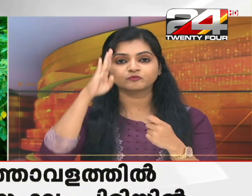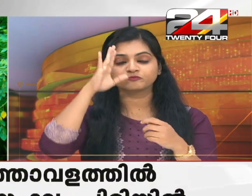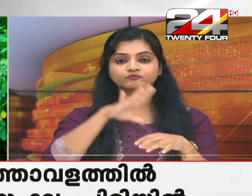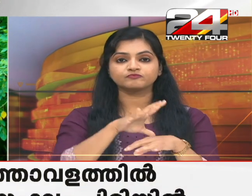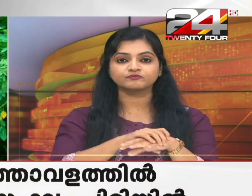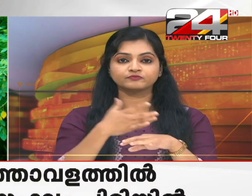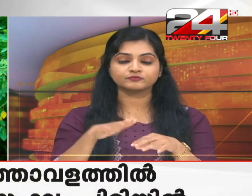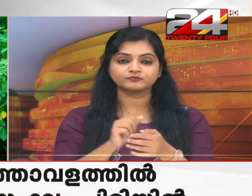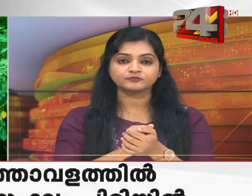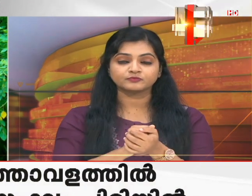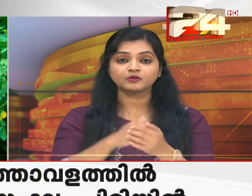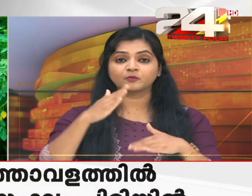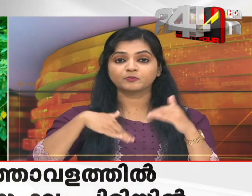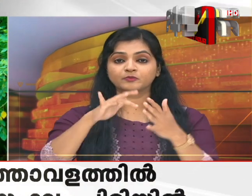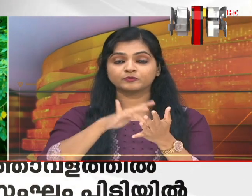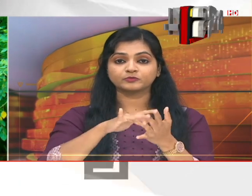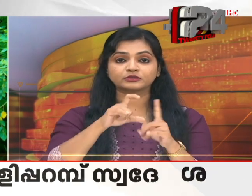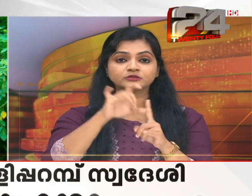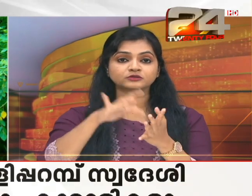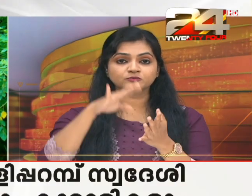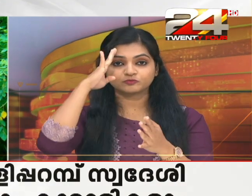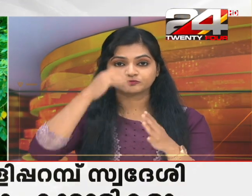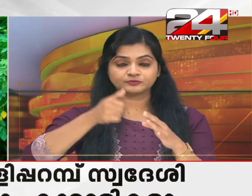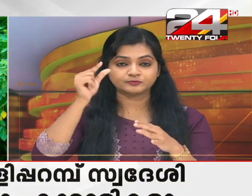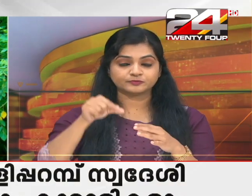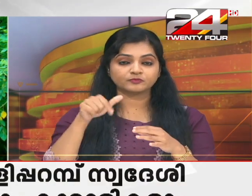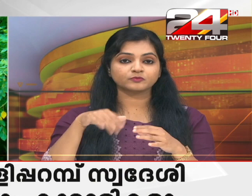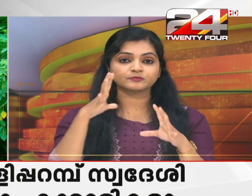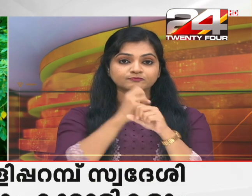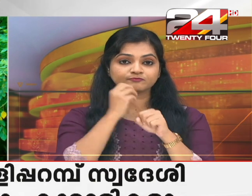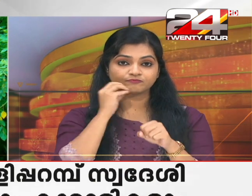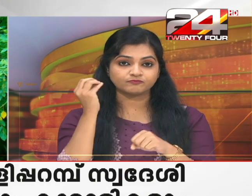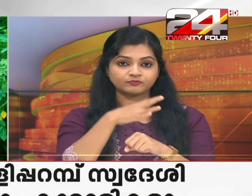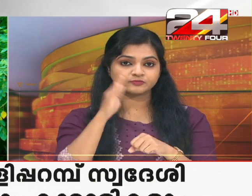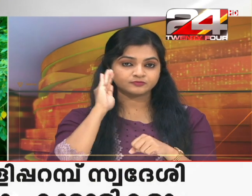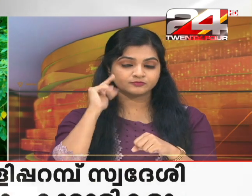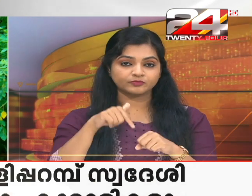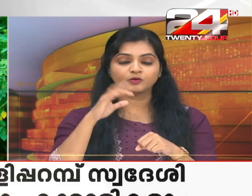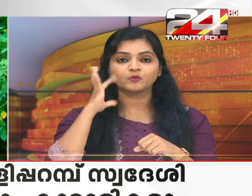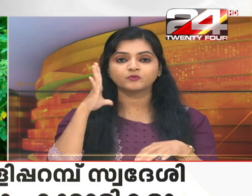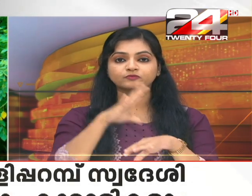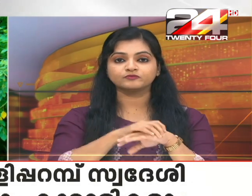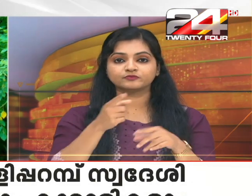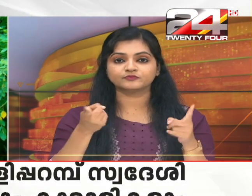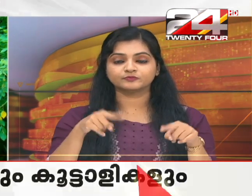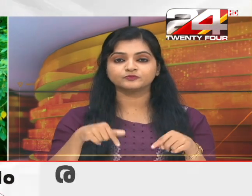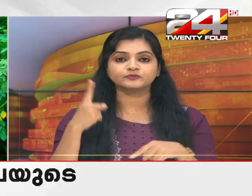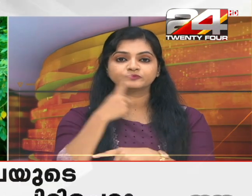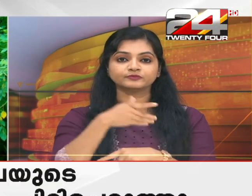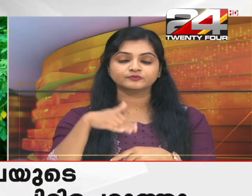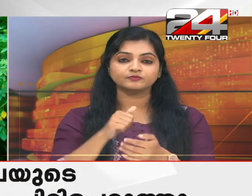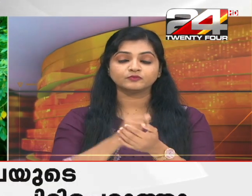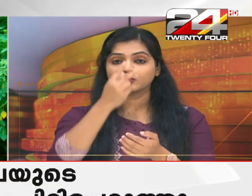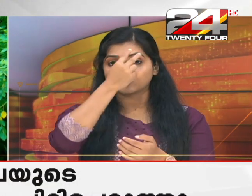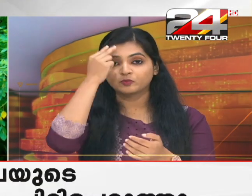ജില്ലാ പോലീസ് മേധാവിക്ക് ലഭിച്ച രഹസ്യവിവരത്തിന്റെ അടിസ്ഥാനത്തിലായിരുന്നു ഈ ഒരു സ്വർണ്ണവേട്ട നടന്നത് എന്നാണ് നമുക്ക് ലഭ്യമാകുന്ന വിവരം. ദുബായിൽ നിന്നെത്തിയ കണ്ണൂർ